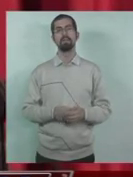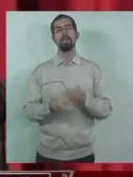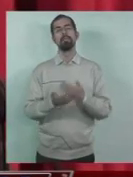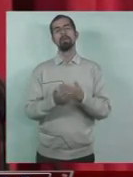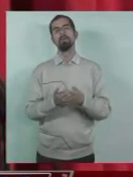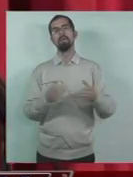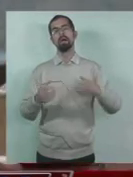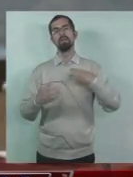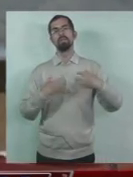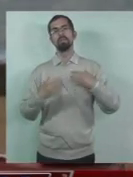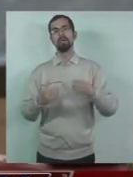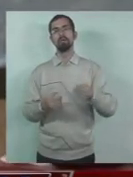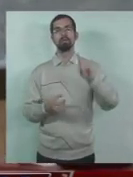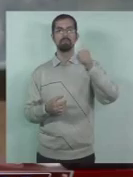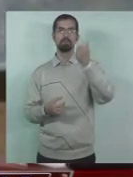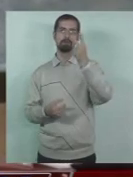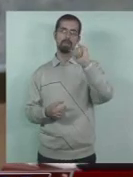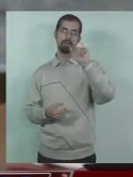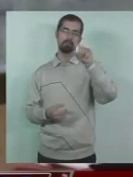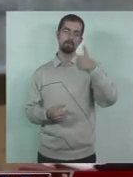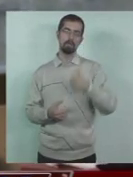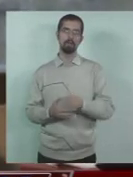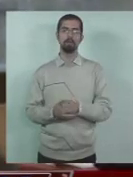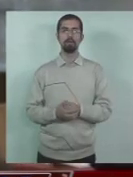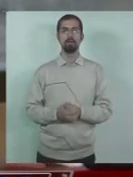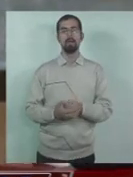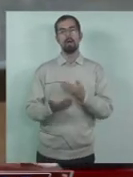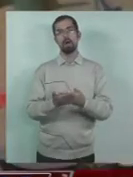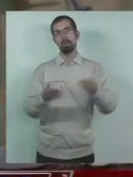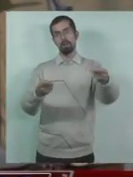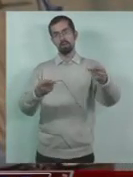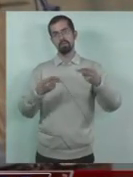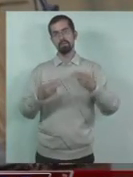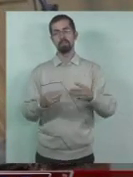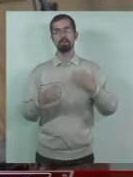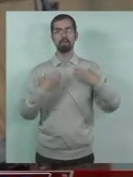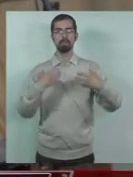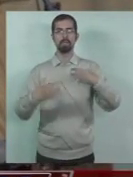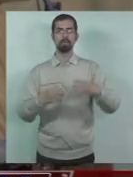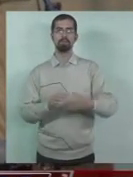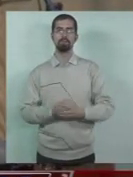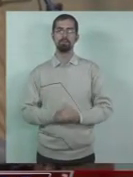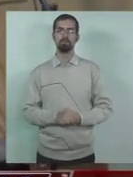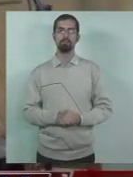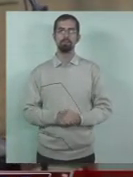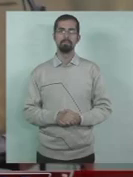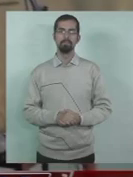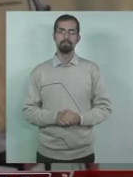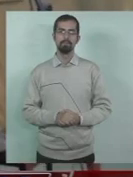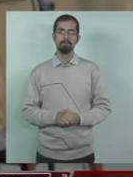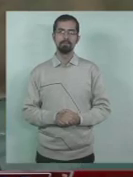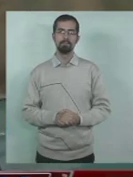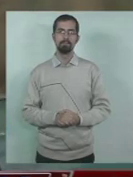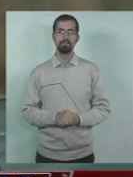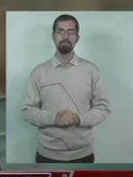teatrul la Alexandru Davila vine cu Titanic Vals. Așadar, vă invităm la teatru, o seară,